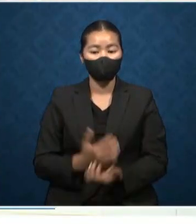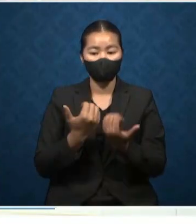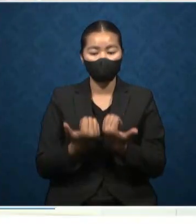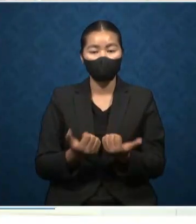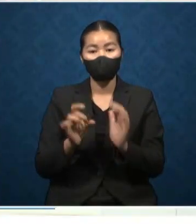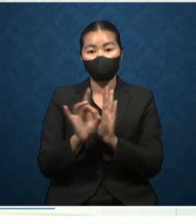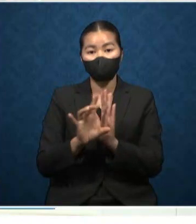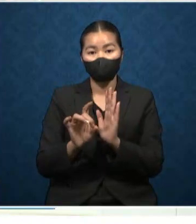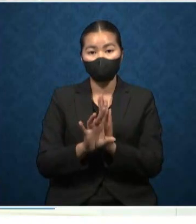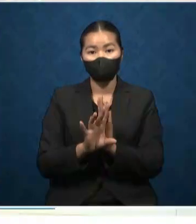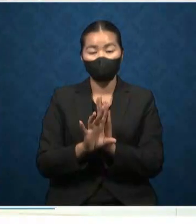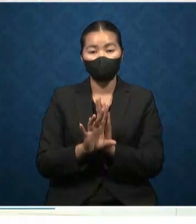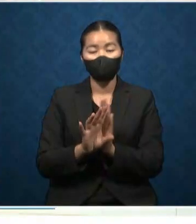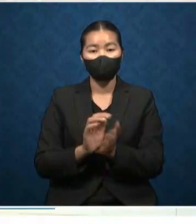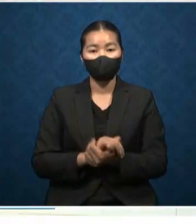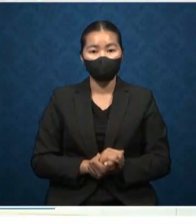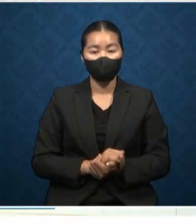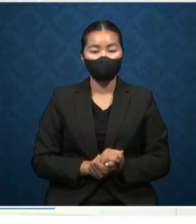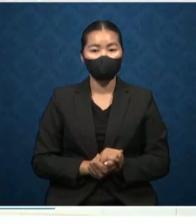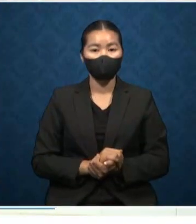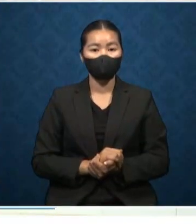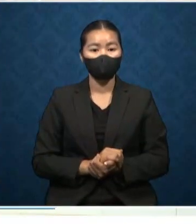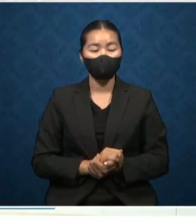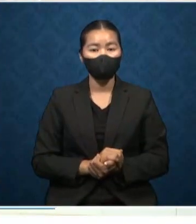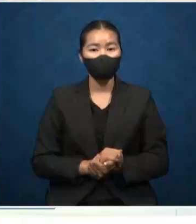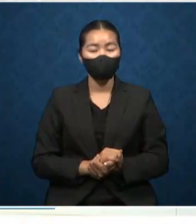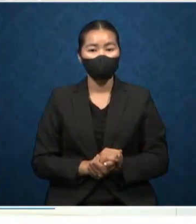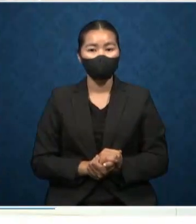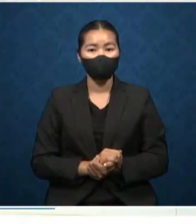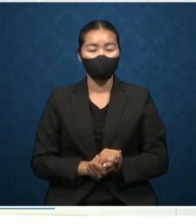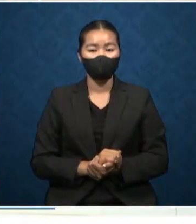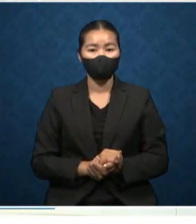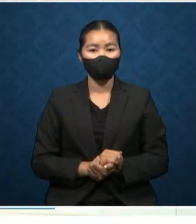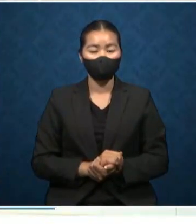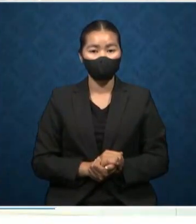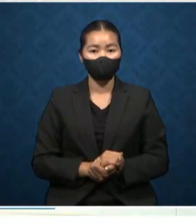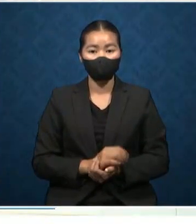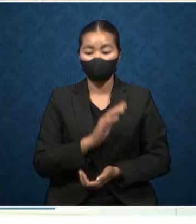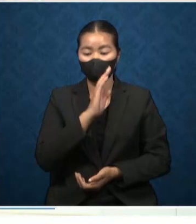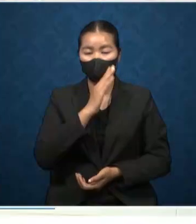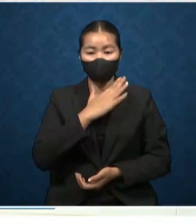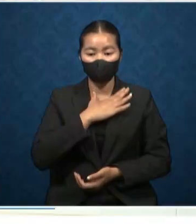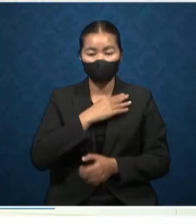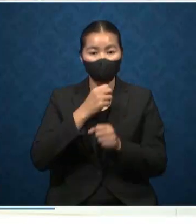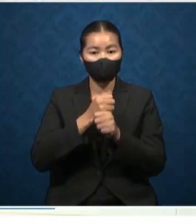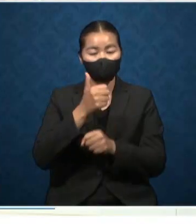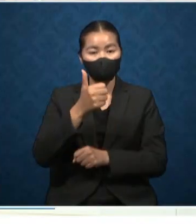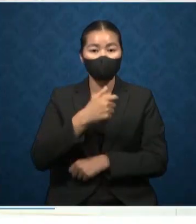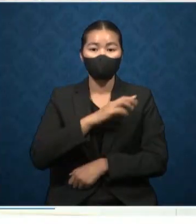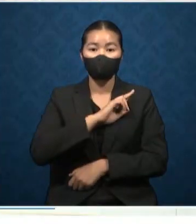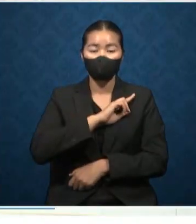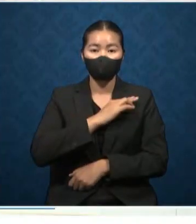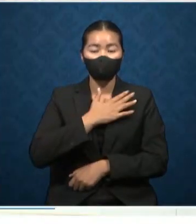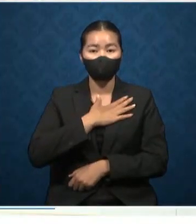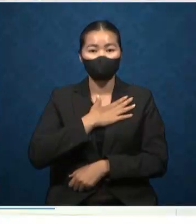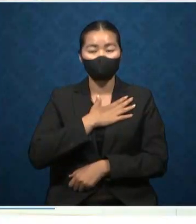ขออนุญาตกับเรีนว่า สิ่งไหนที่ทางผมเองสามารเดมใการได้นะครับไม่วาจะเป็นเรื่องข